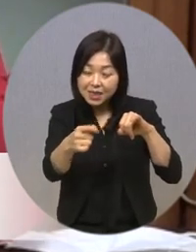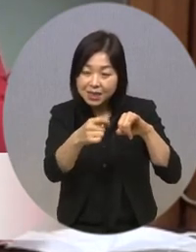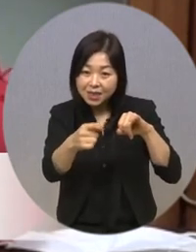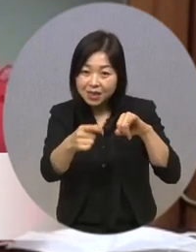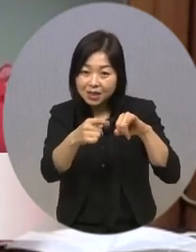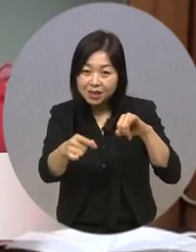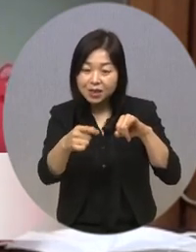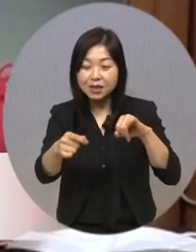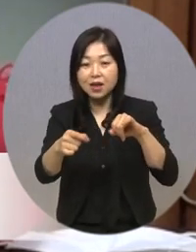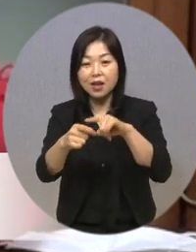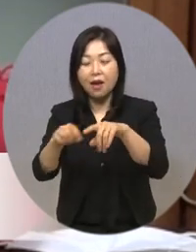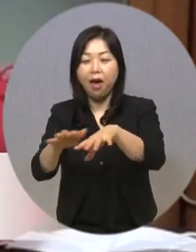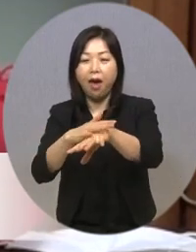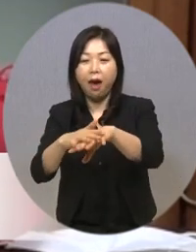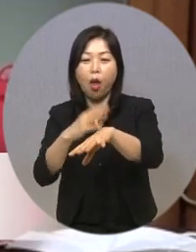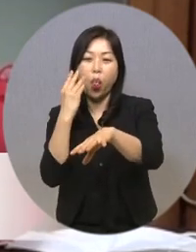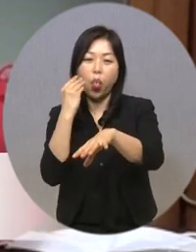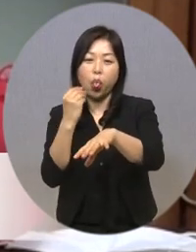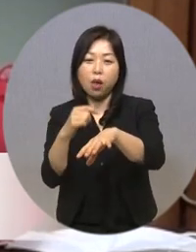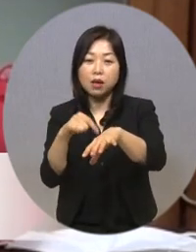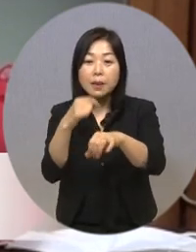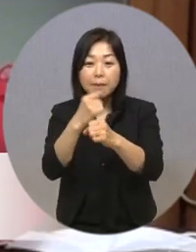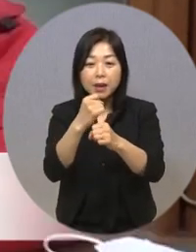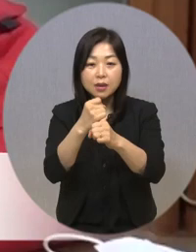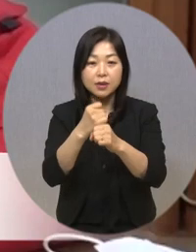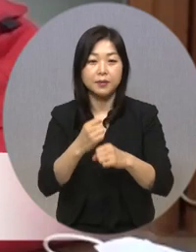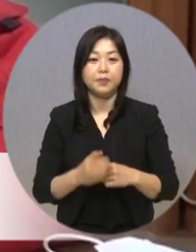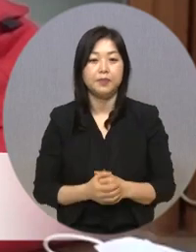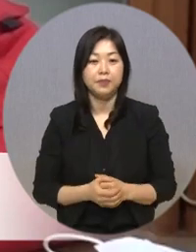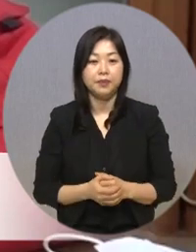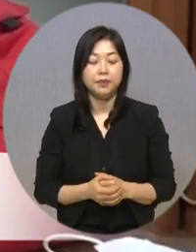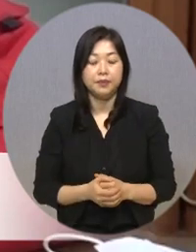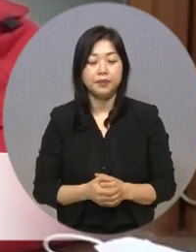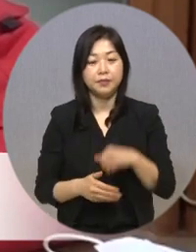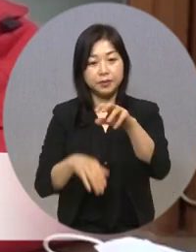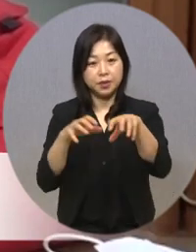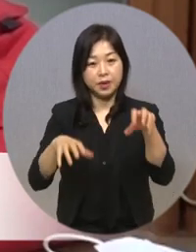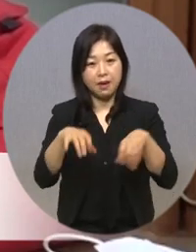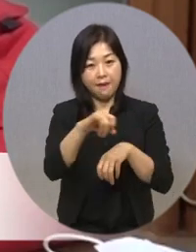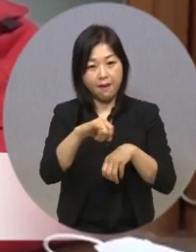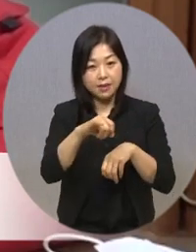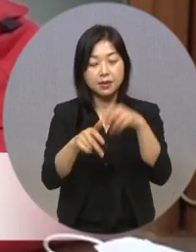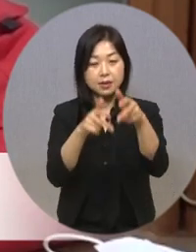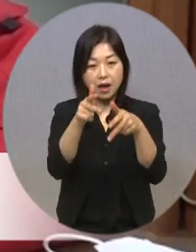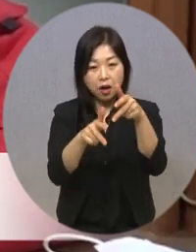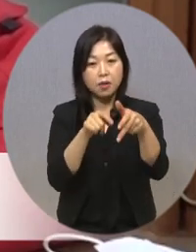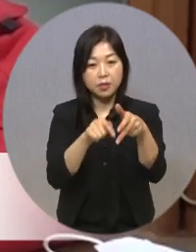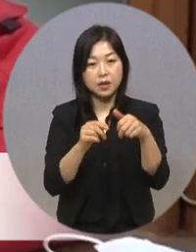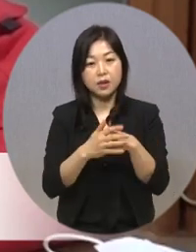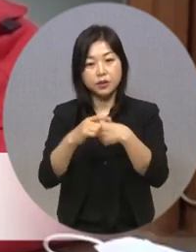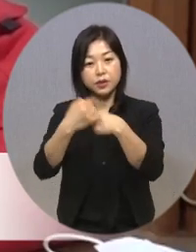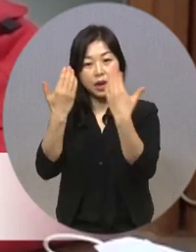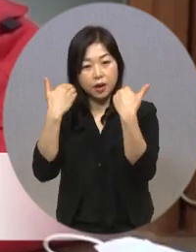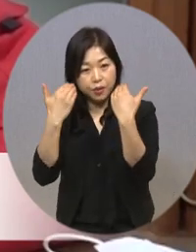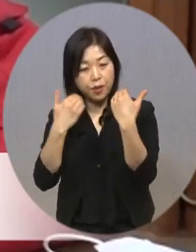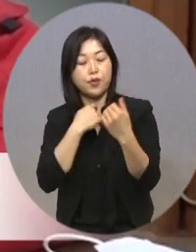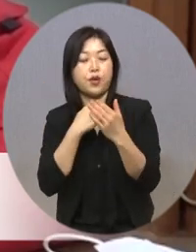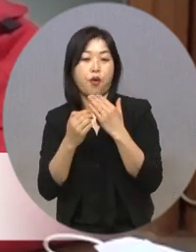뽑아가지고 명주 지금 비단을 만드는 거예요. 우리 동네 그 양잠 사업이 초등학교